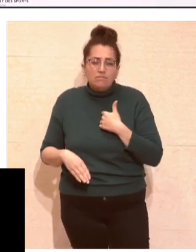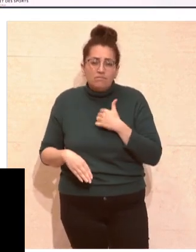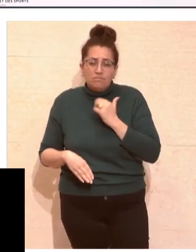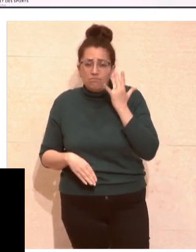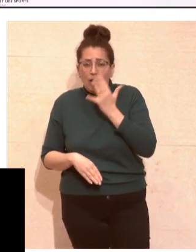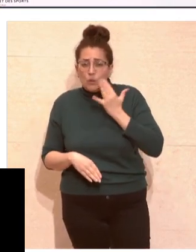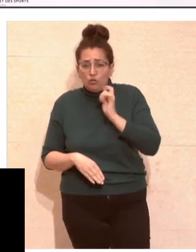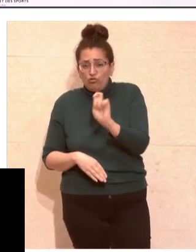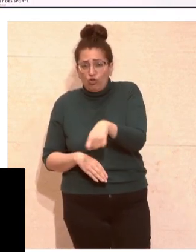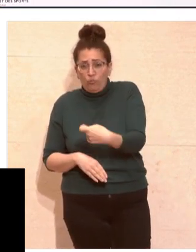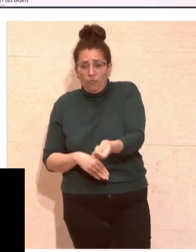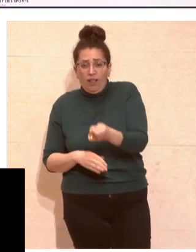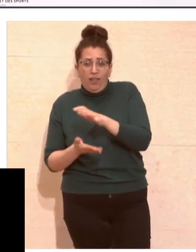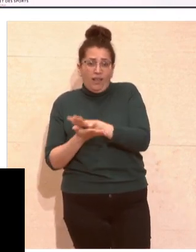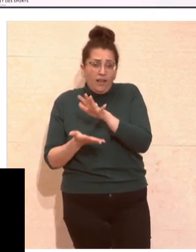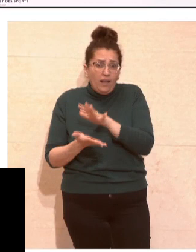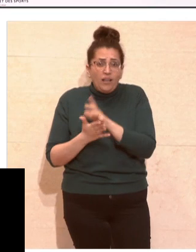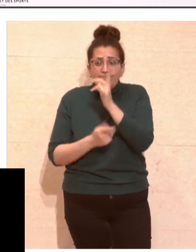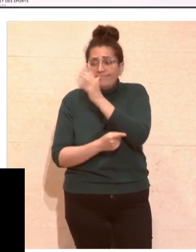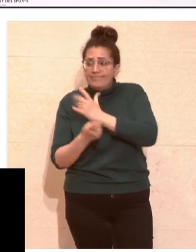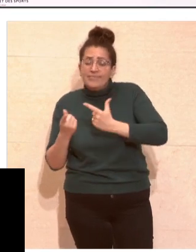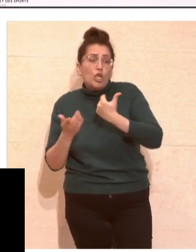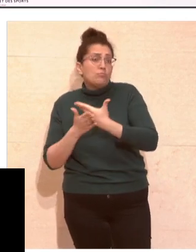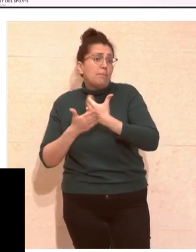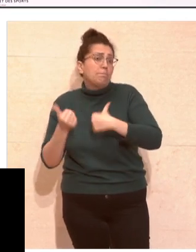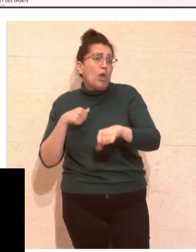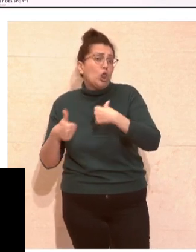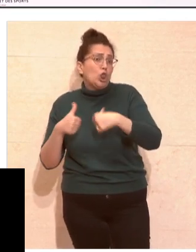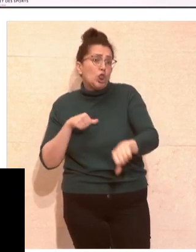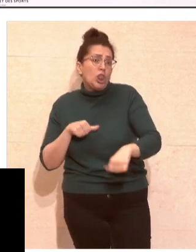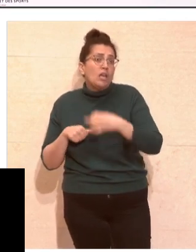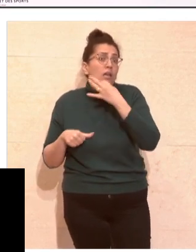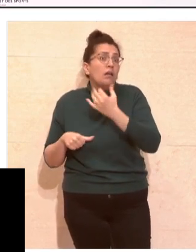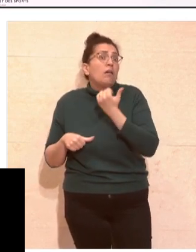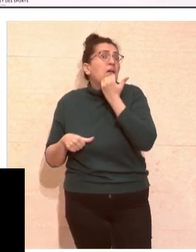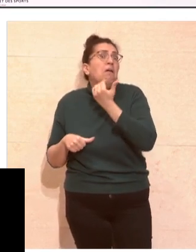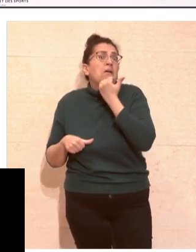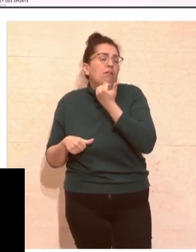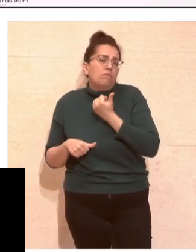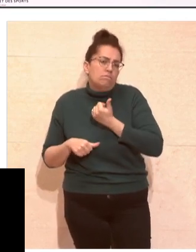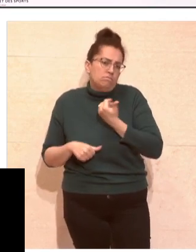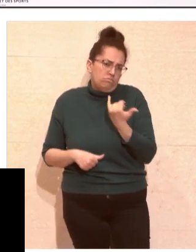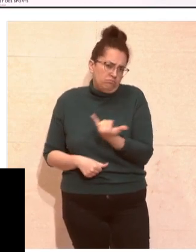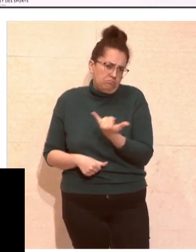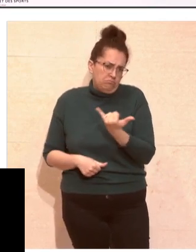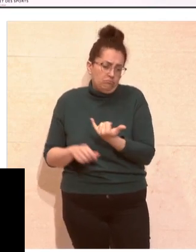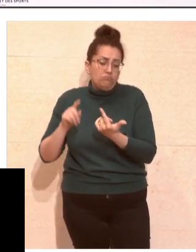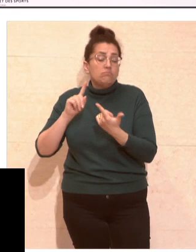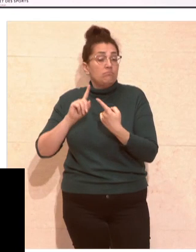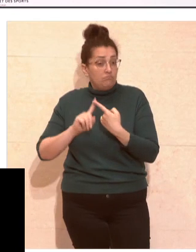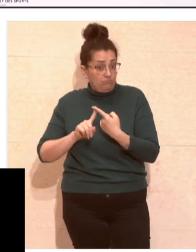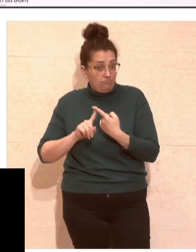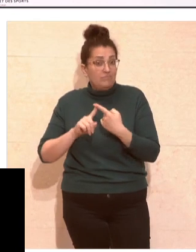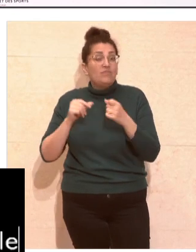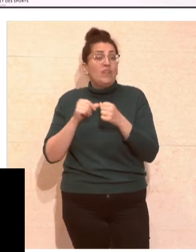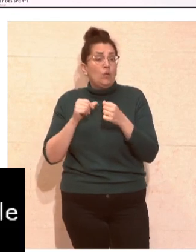Il faut prendre du temps pour comprendre ce qu'il faut et ne pas les culpabiliser. Par contre, le temps d'écran doit être arrêté le soir. À une certaine heure,